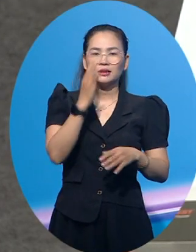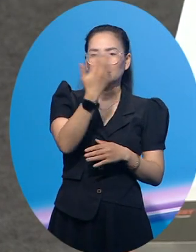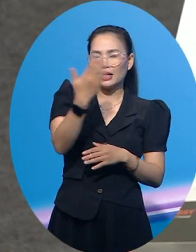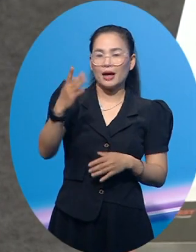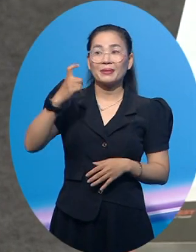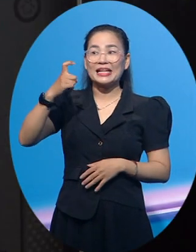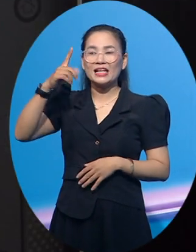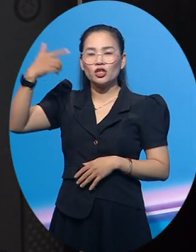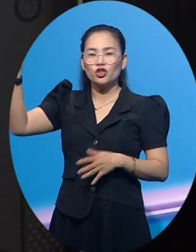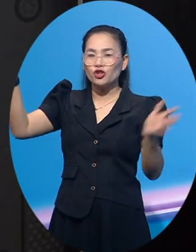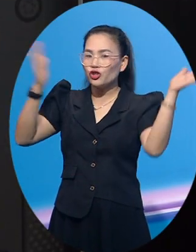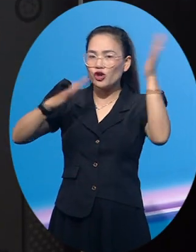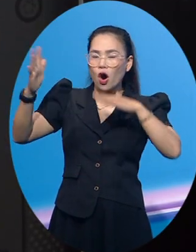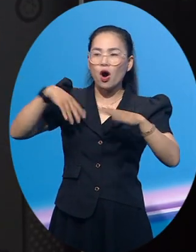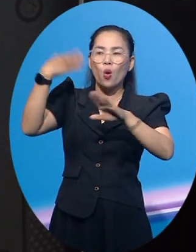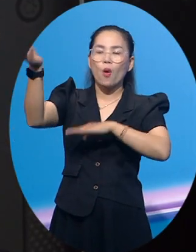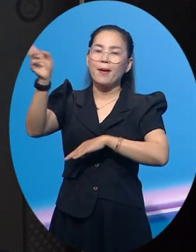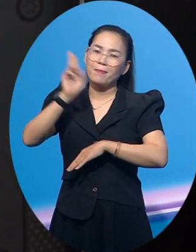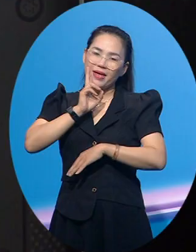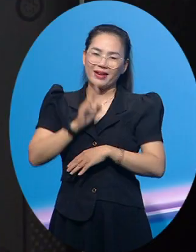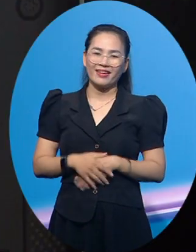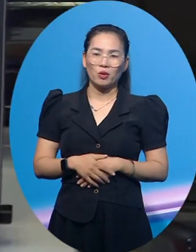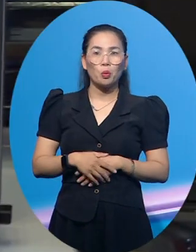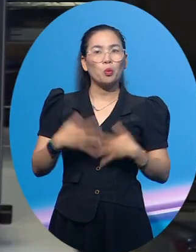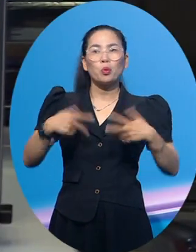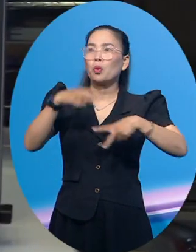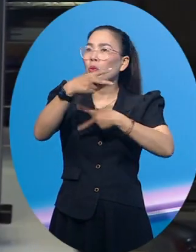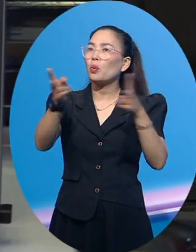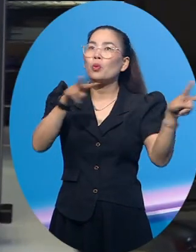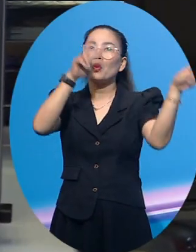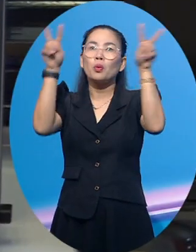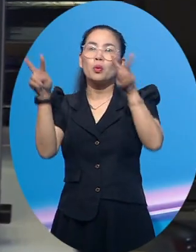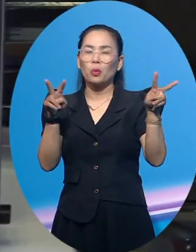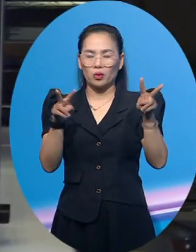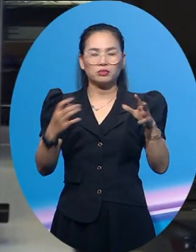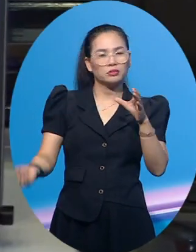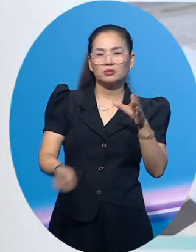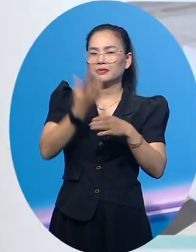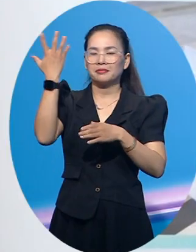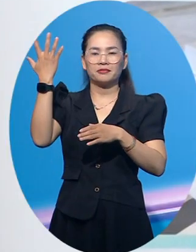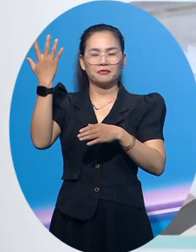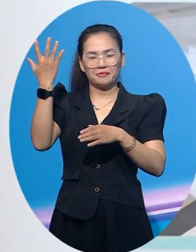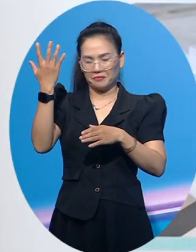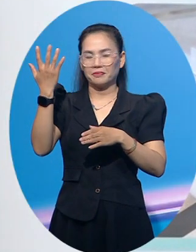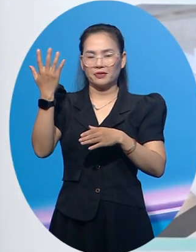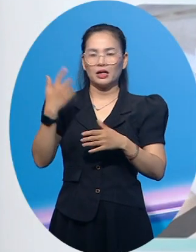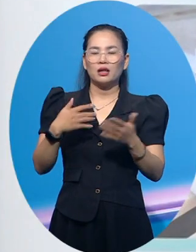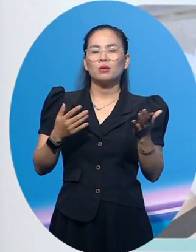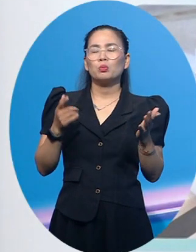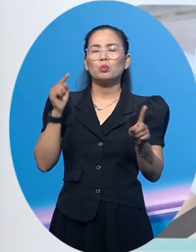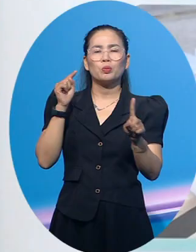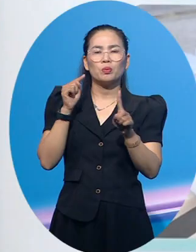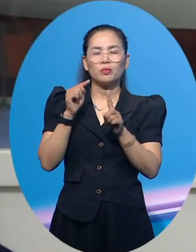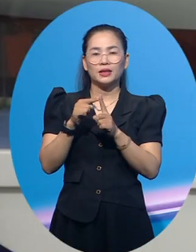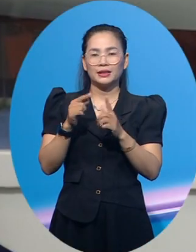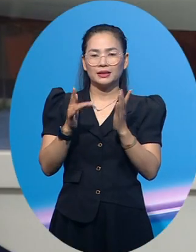gió ngoài khơi Việt Nam 2024 tạo nên một không gian hội tụ đột phá cho các doanh nghiệp và chuyên gia trong việc thúc đẩy công nghệ xanh và